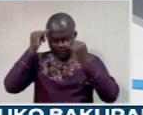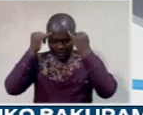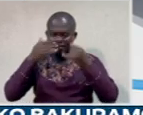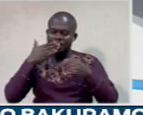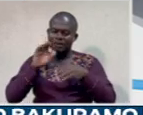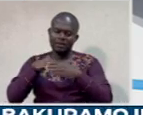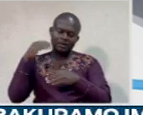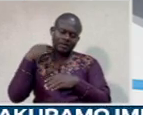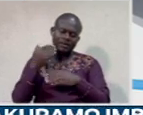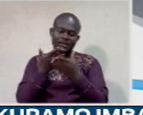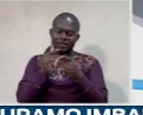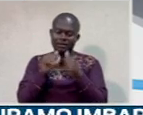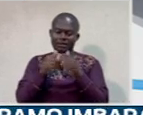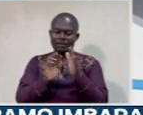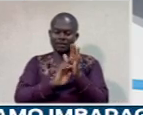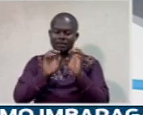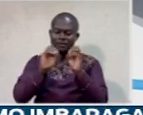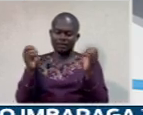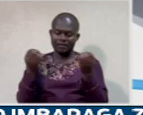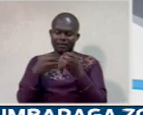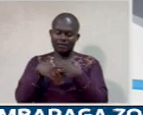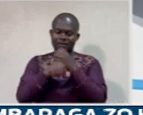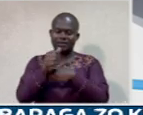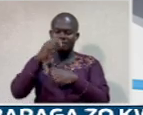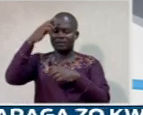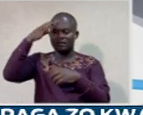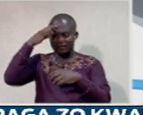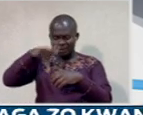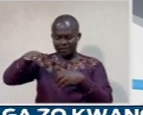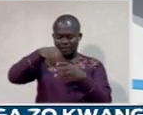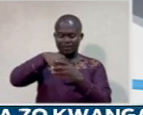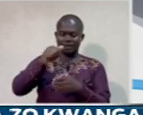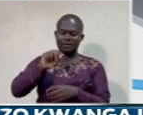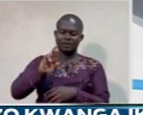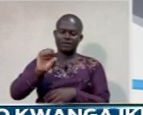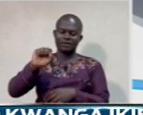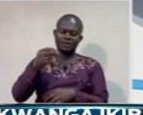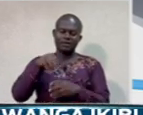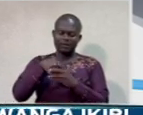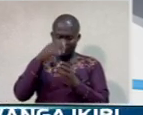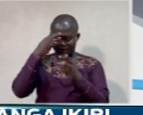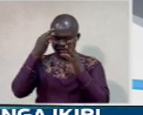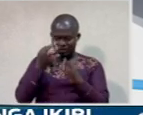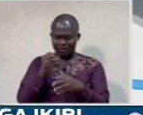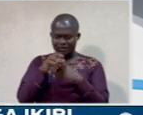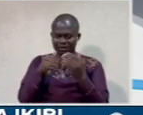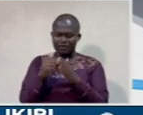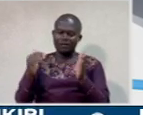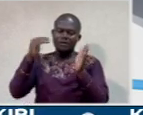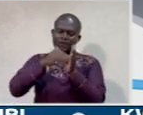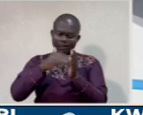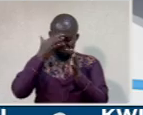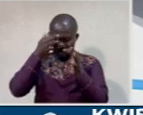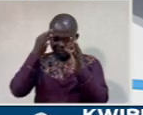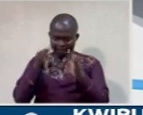ya Jenoside. Ese abari bahagarariye iyo miryango muri icyo gikorwa cyo kwibuka aho ngaho muri Arusha haba hari commitment cyangwa se nanone kongera